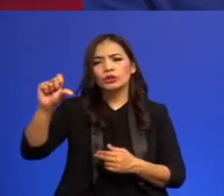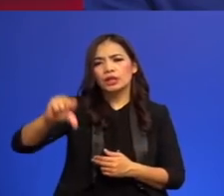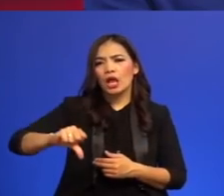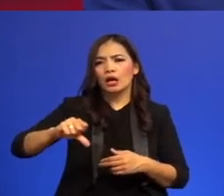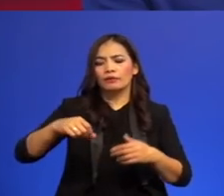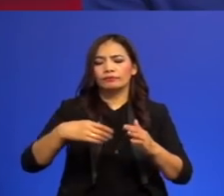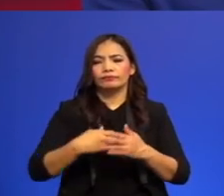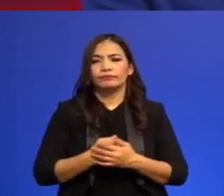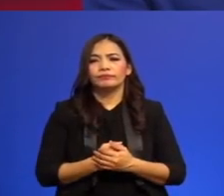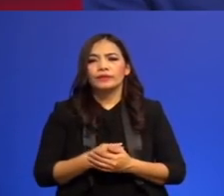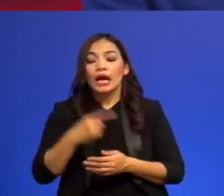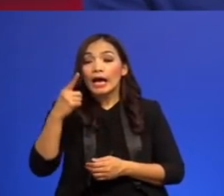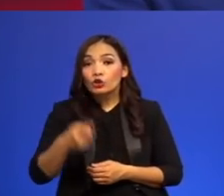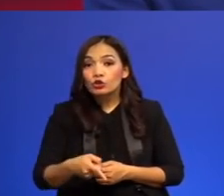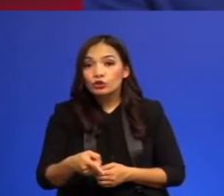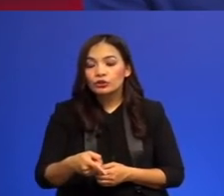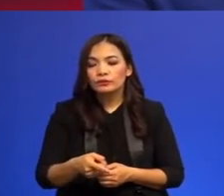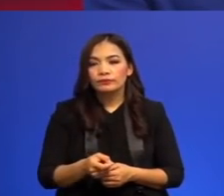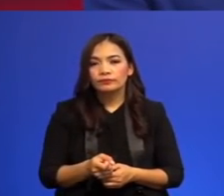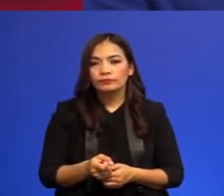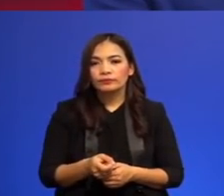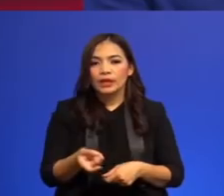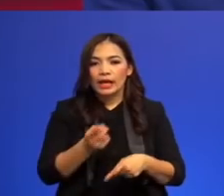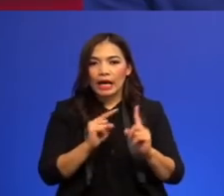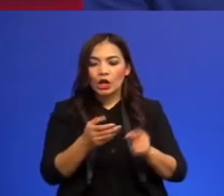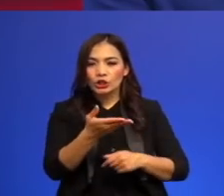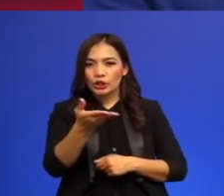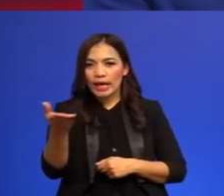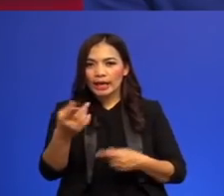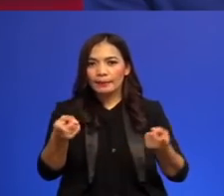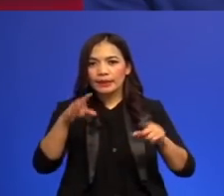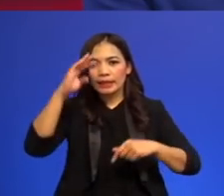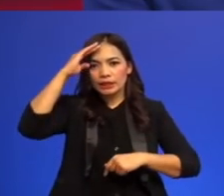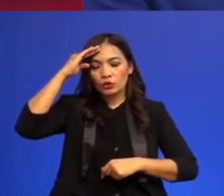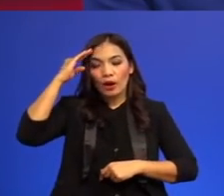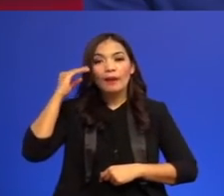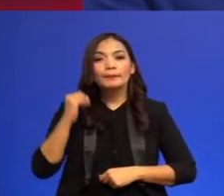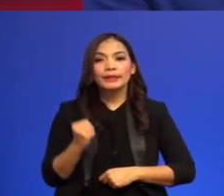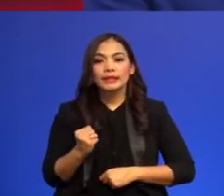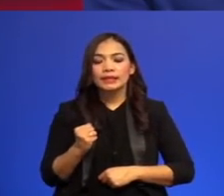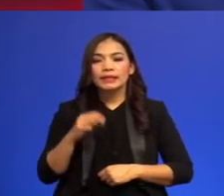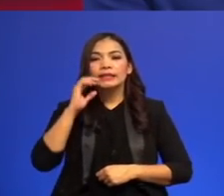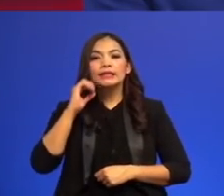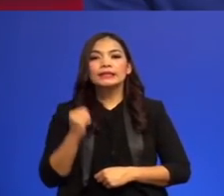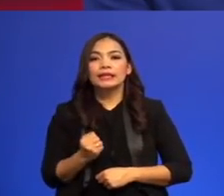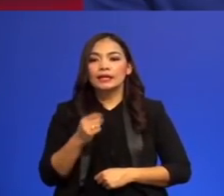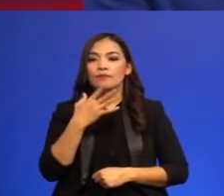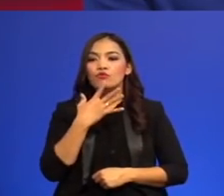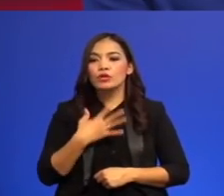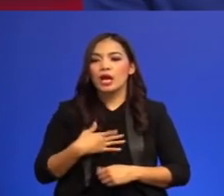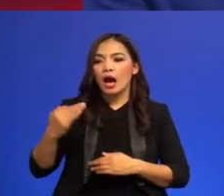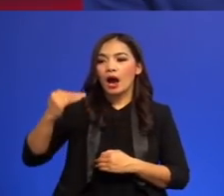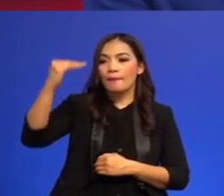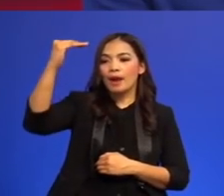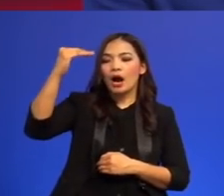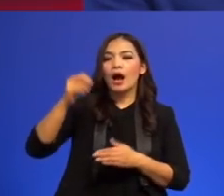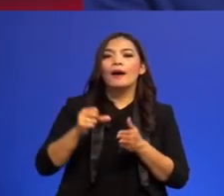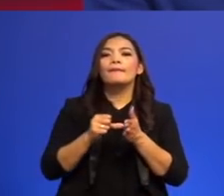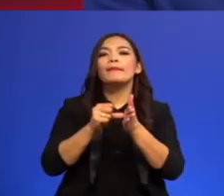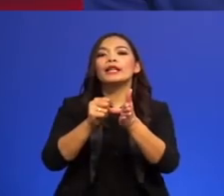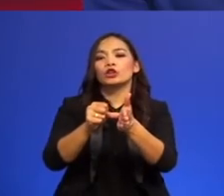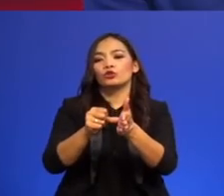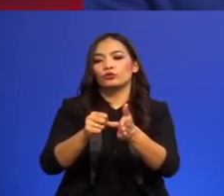Justru mestinya kalau saudara-saudara sebagai suami, istrinya punya abang mau perlu apa, bantulah